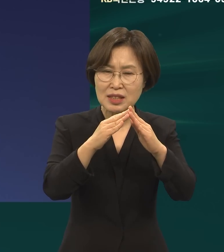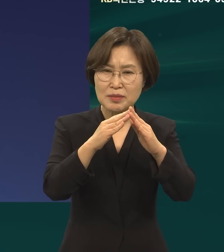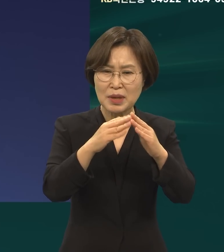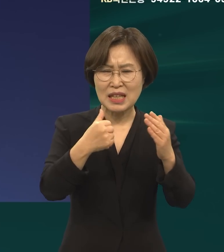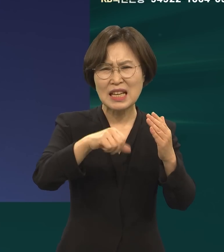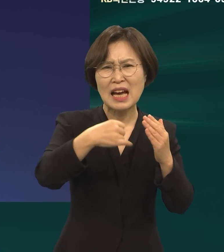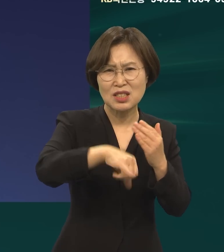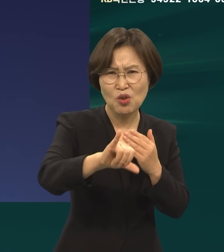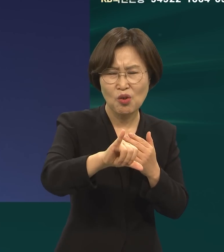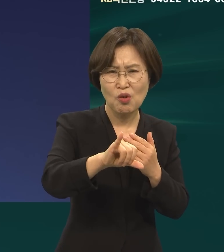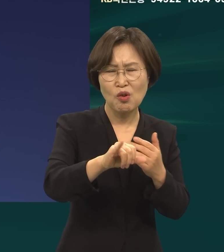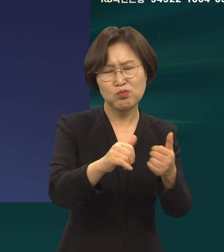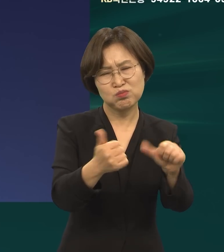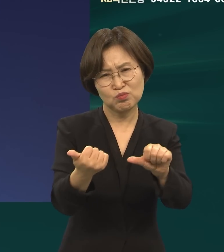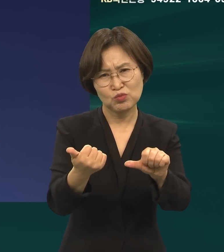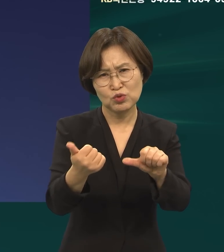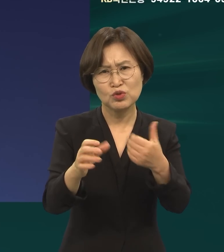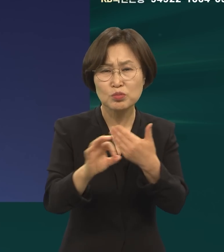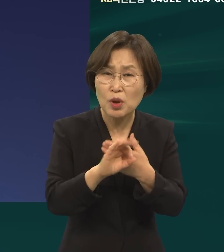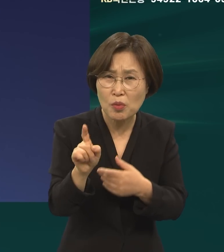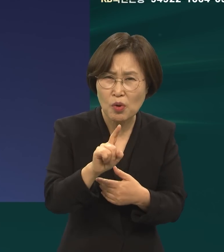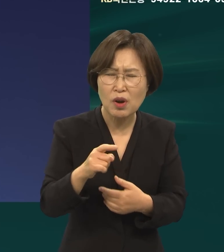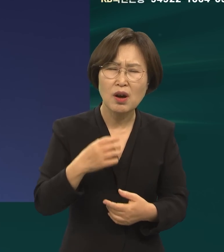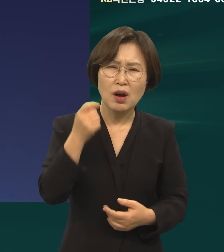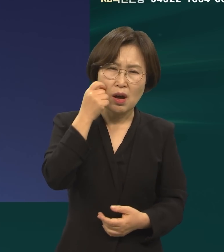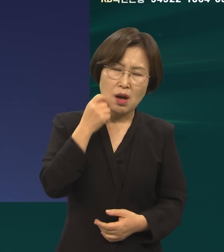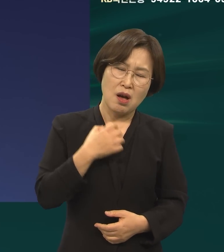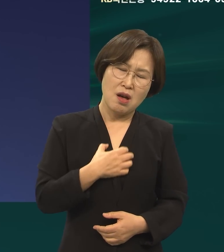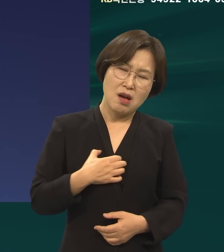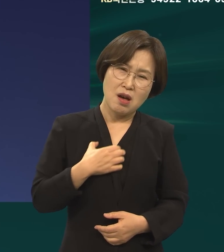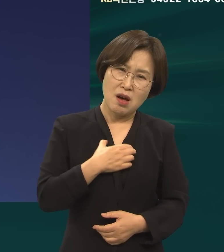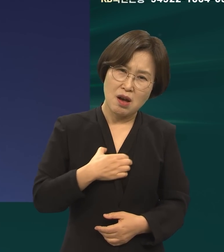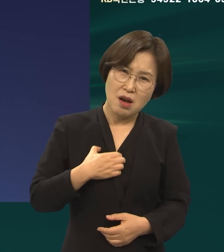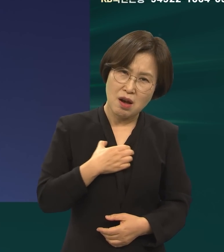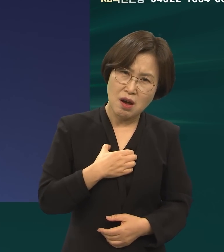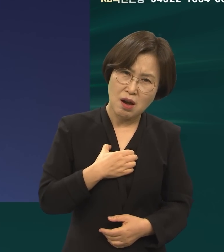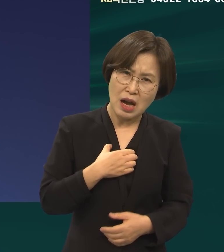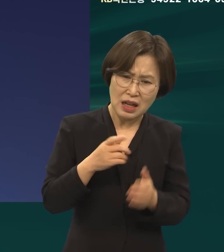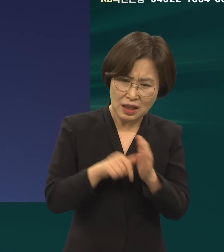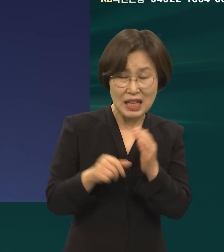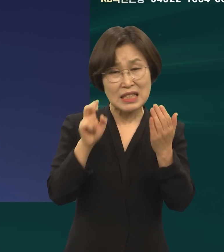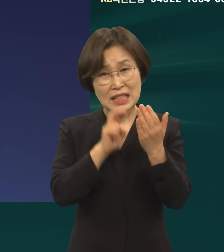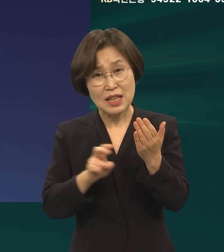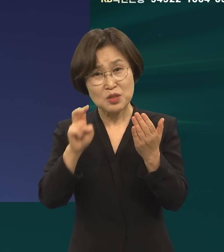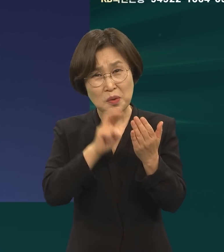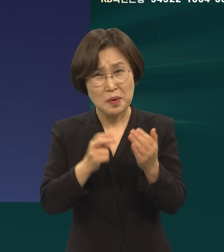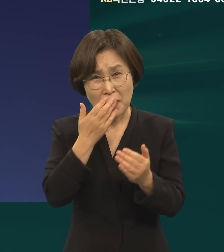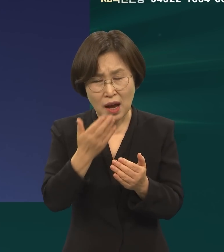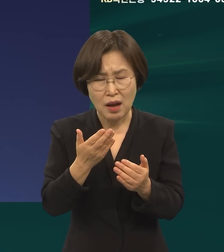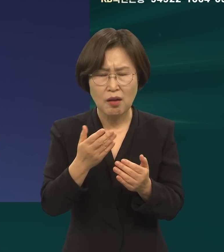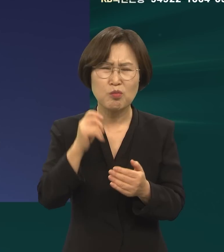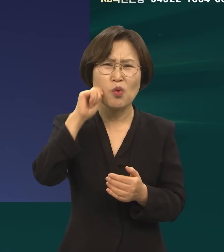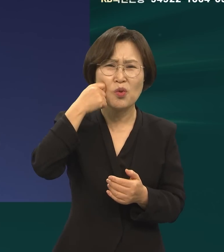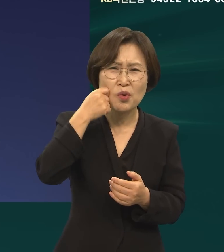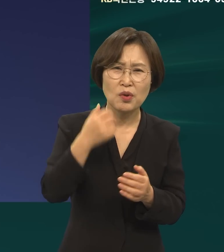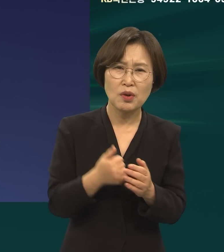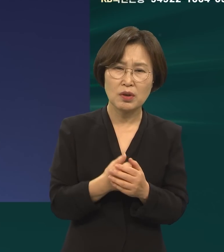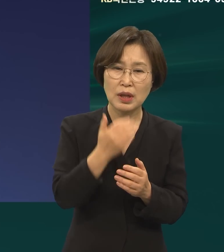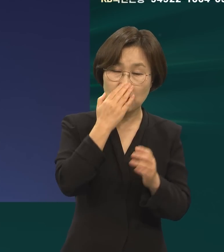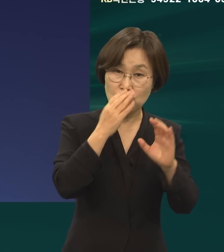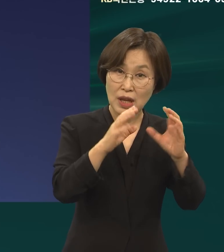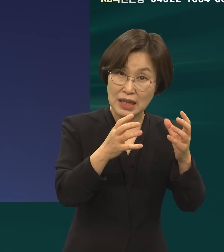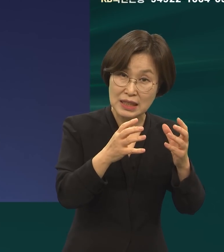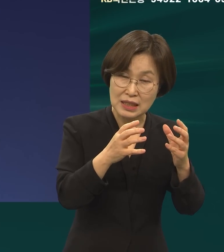때가 있습니다. 그러면 슬퍼요, 안 슬퍼요? 그때 찬송이 터져요? 안 터집니다. 유대인들은